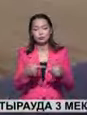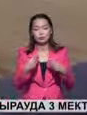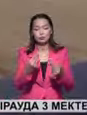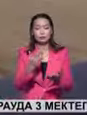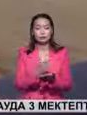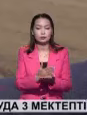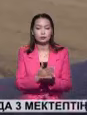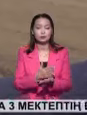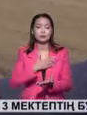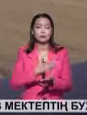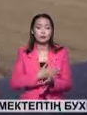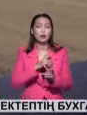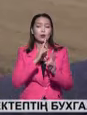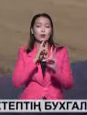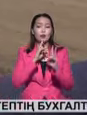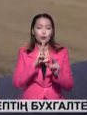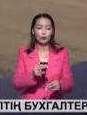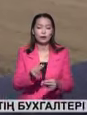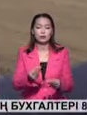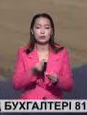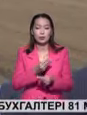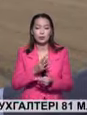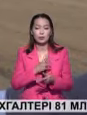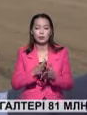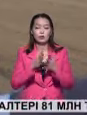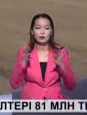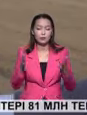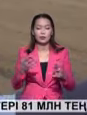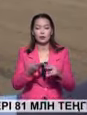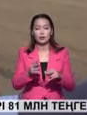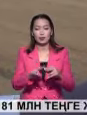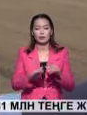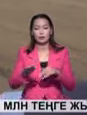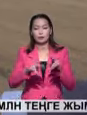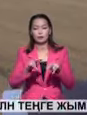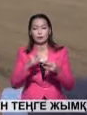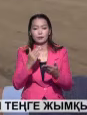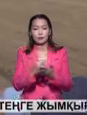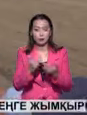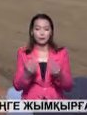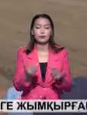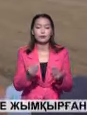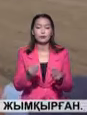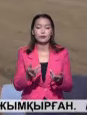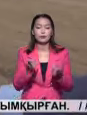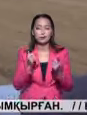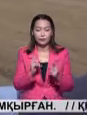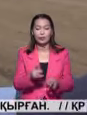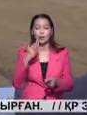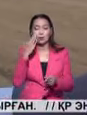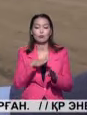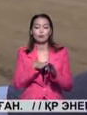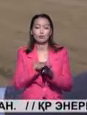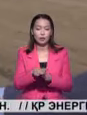өзі келді, уәдесін берді бізге. Үйсіз қалмайсыңдар деді. Кездестік. Міне уәдесінде